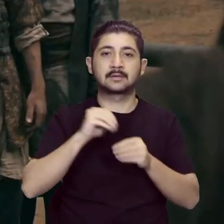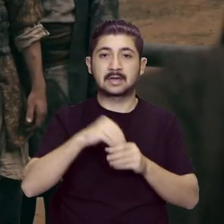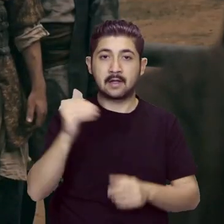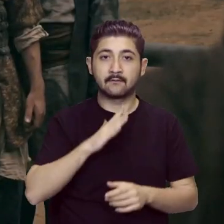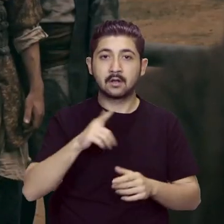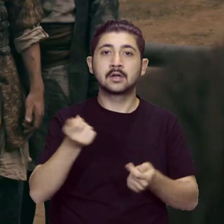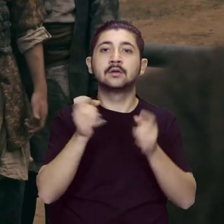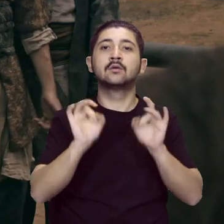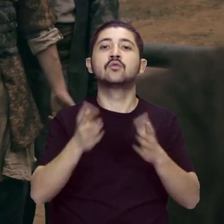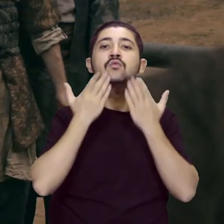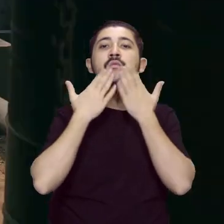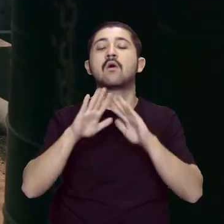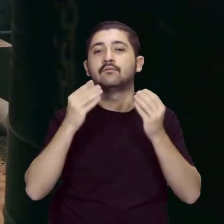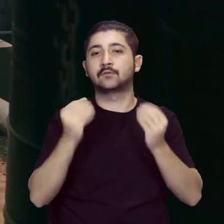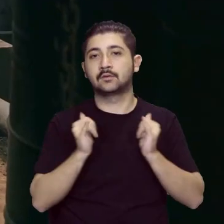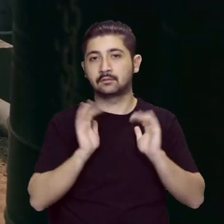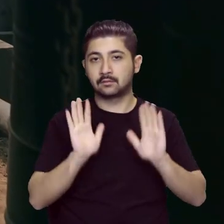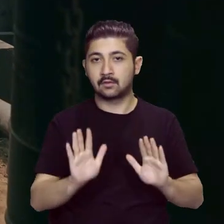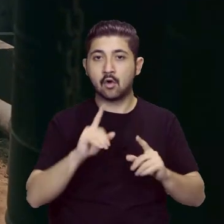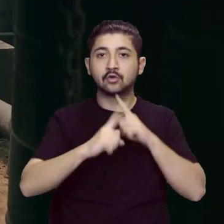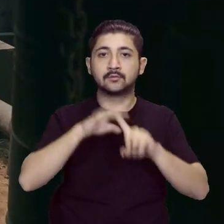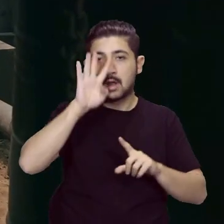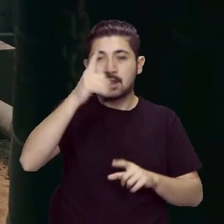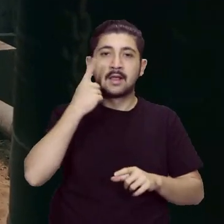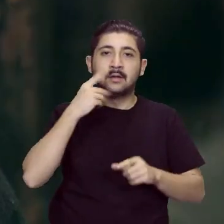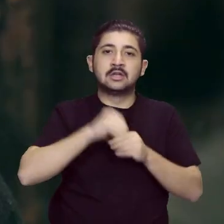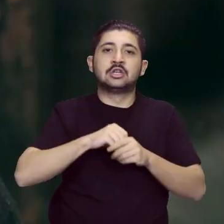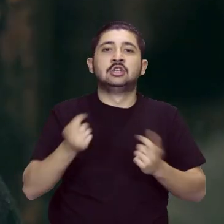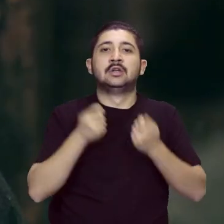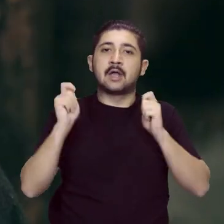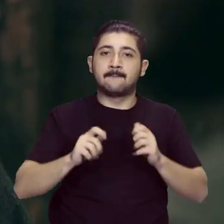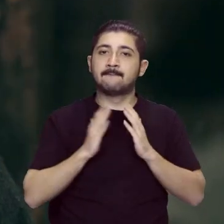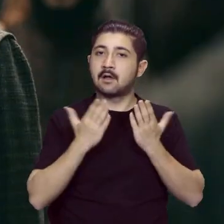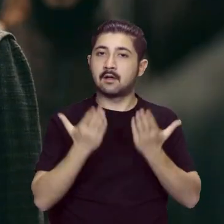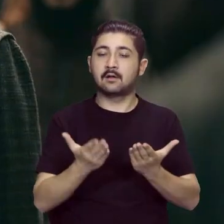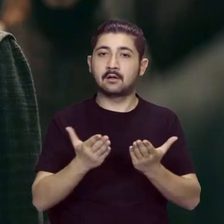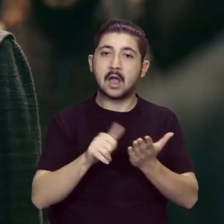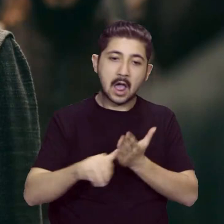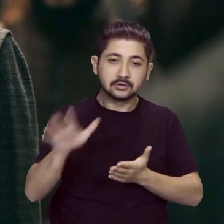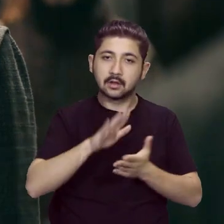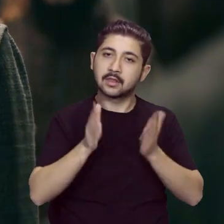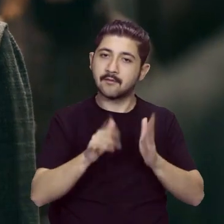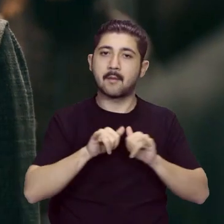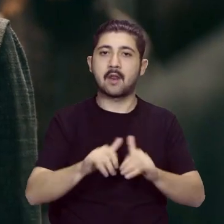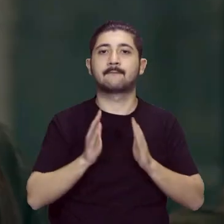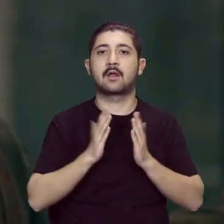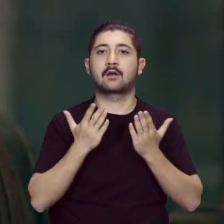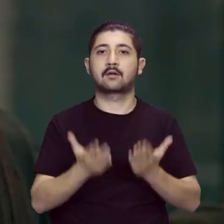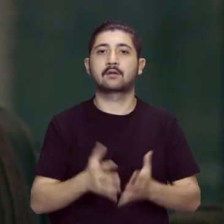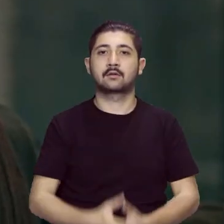Hiçbiriniz işinizden olmayacaksınız. Artık Osmanlı Devleti adına çalışacaksınız. Her şey kaldığı yerden devam